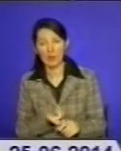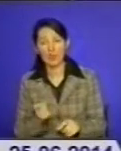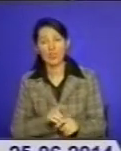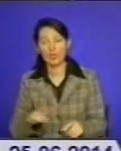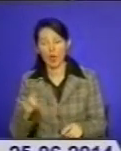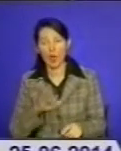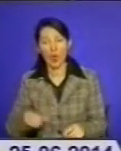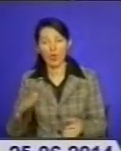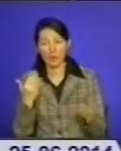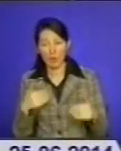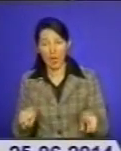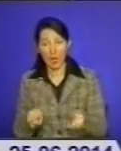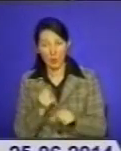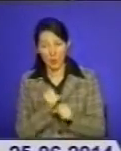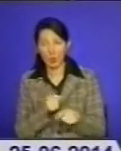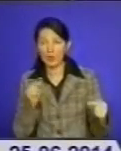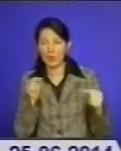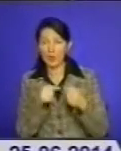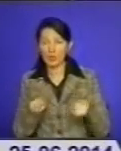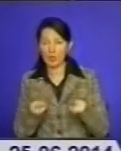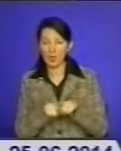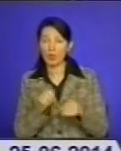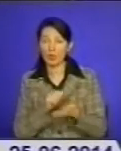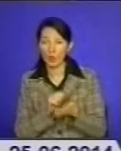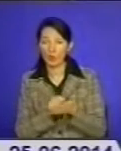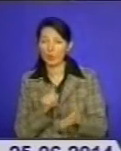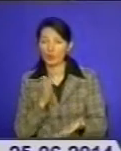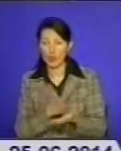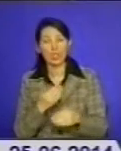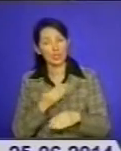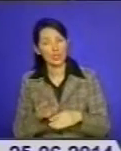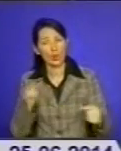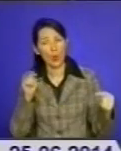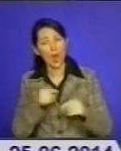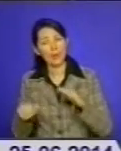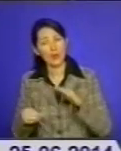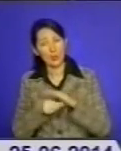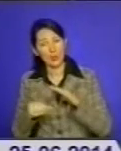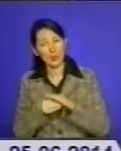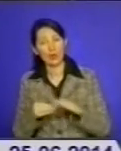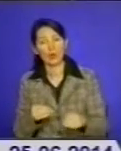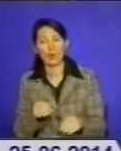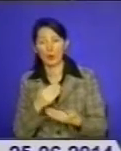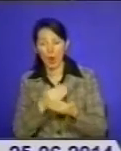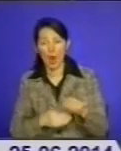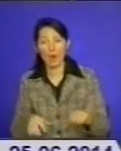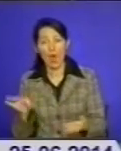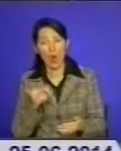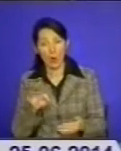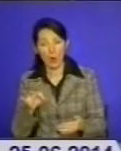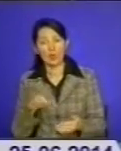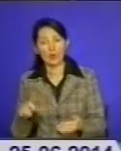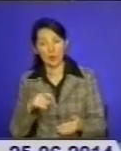таким важливим документом, що є частиною антикорупційної програми спільних дій влади і громадськості та розширює повноваження